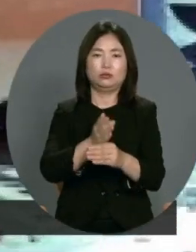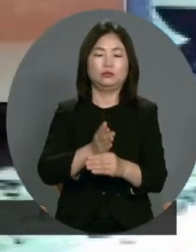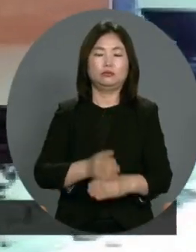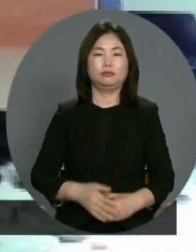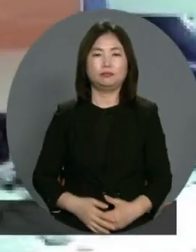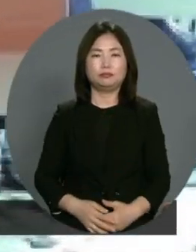있습니다